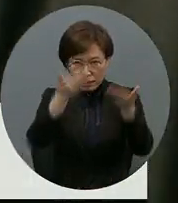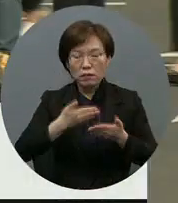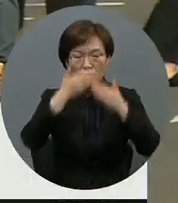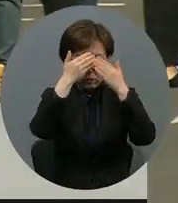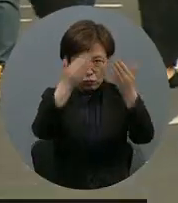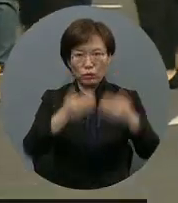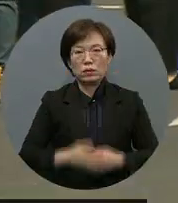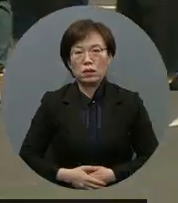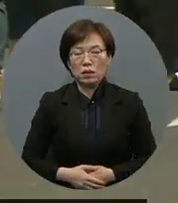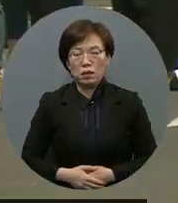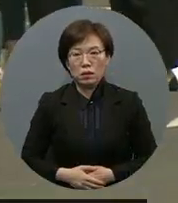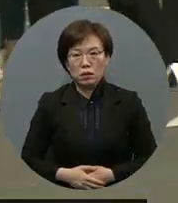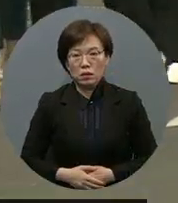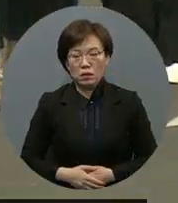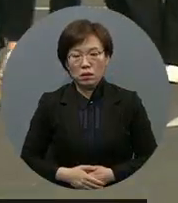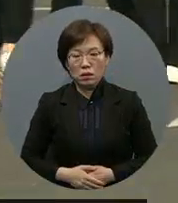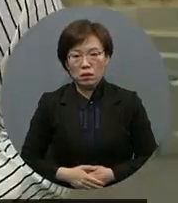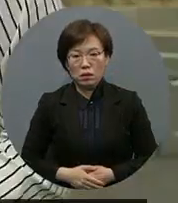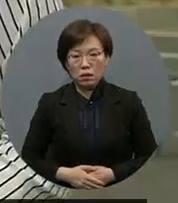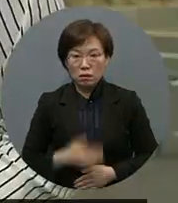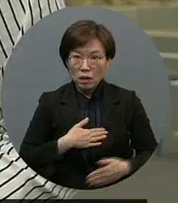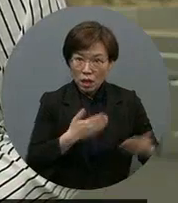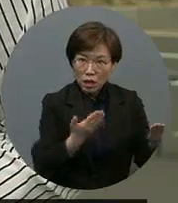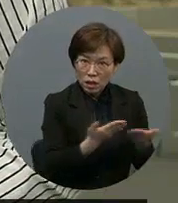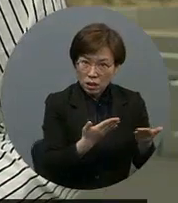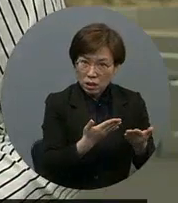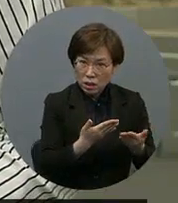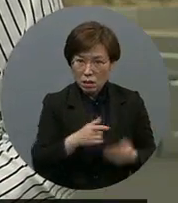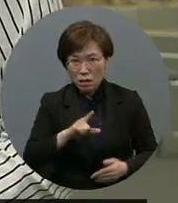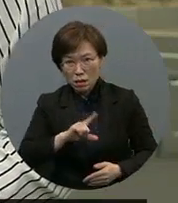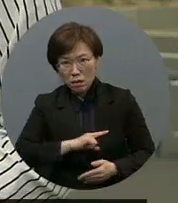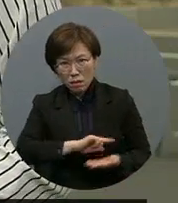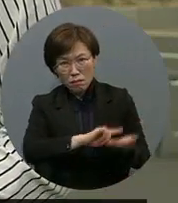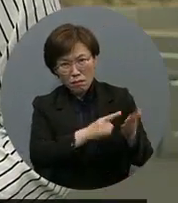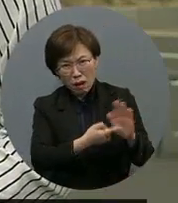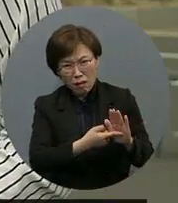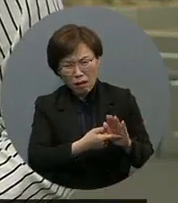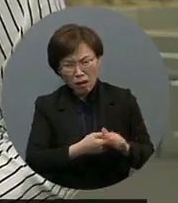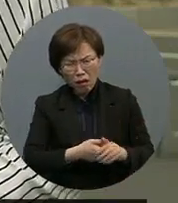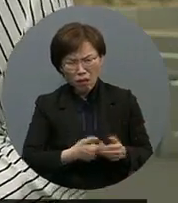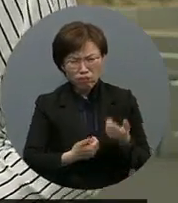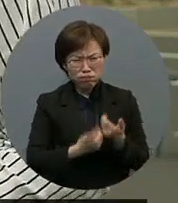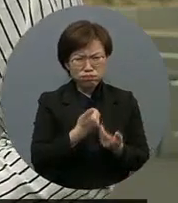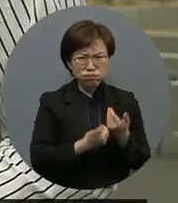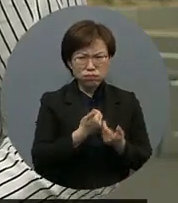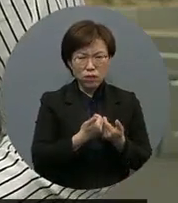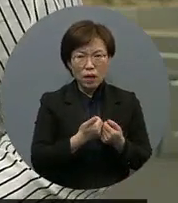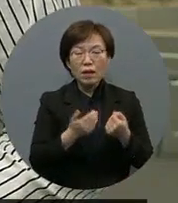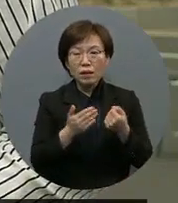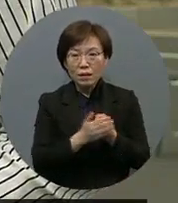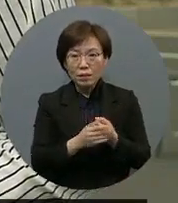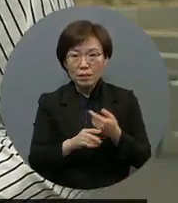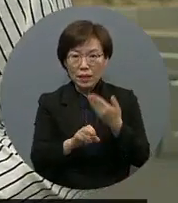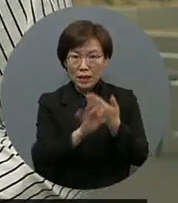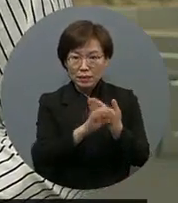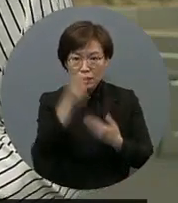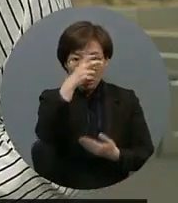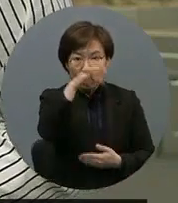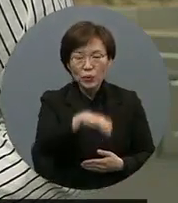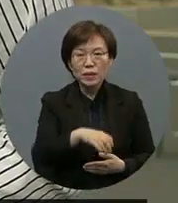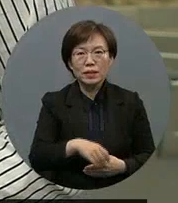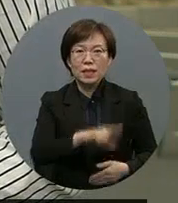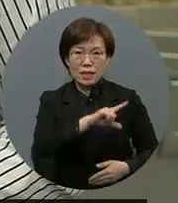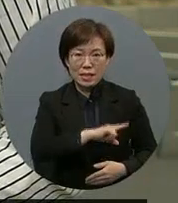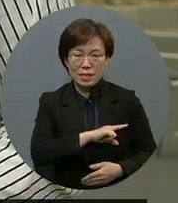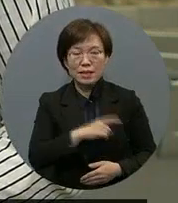있습니다 자신의 직업이나 동선 등이 노출될 것을 꺼리는 사람들을 위해서 임시 선배 검사소 에서는 이름과